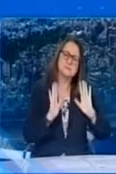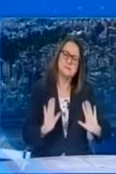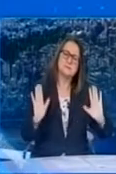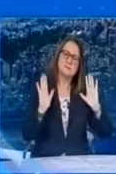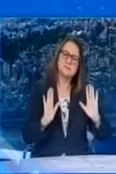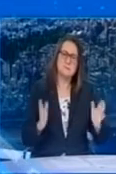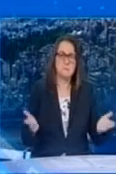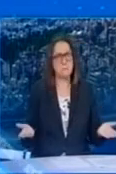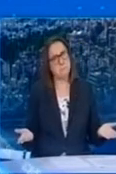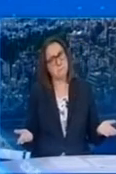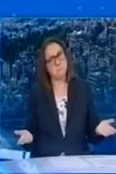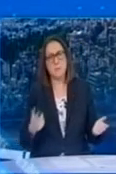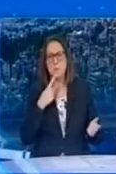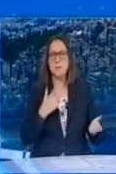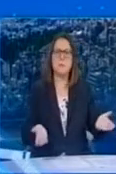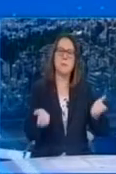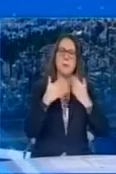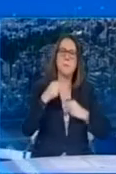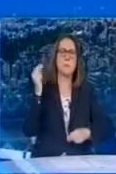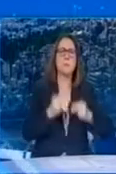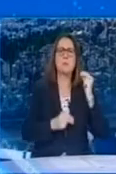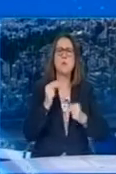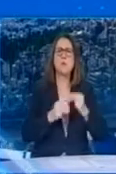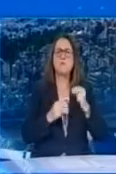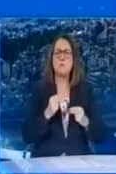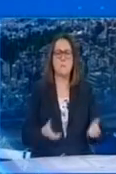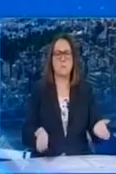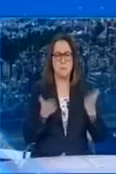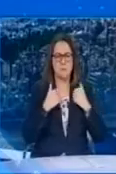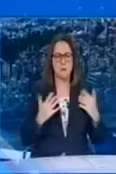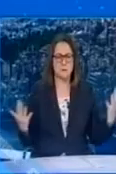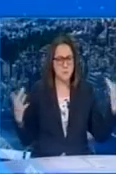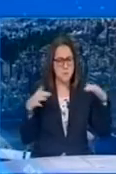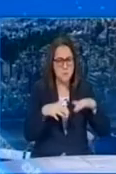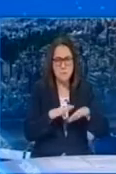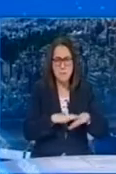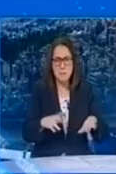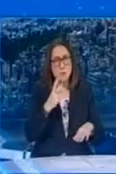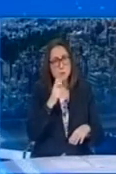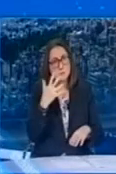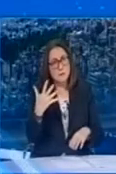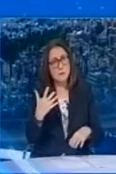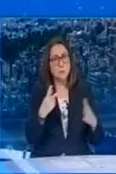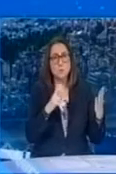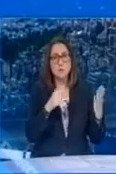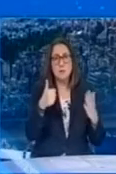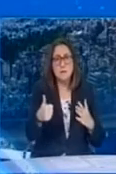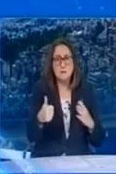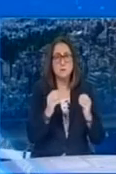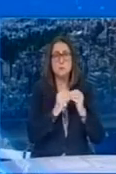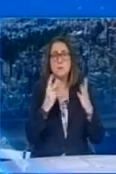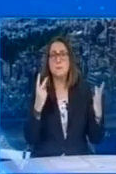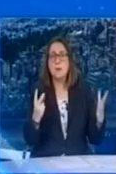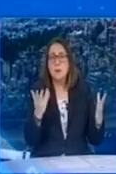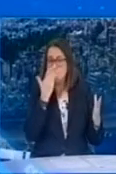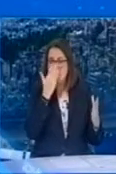Αδιανόητες δηλώσεις ότι δεν υπάρχει πρόβλημα με τον συνωστισμό 25, 26, 27